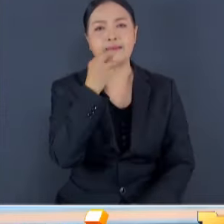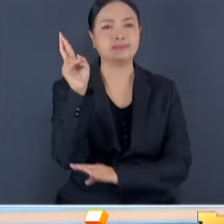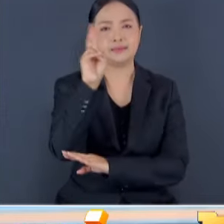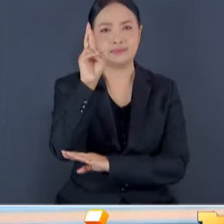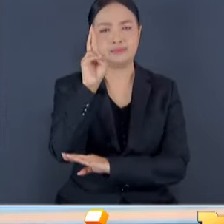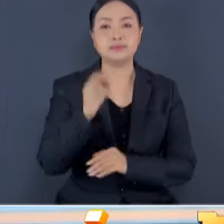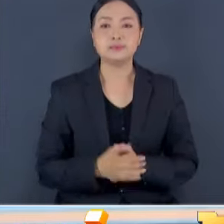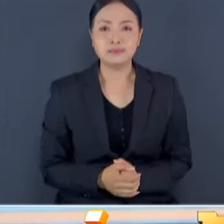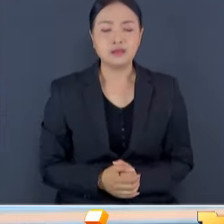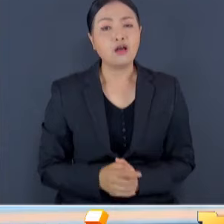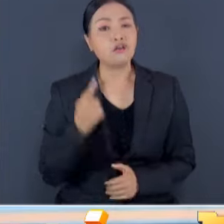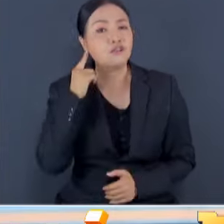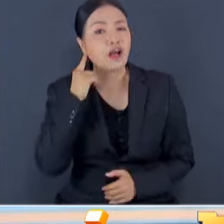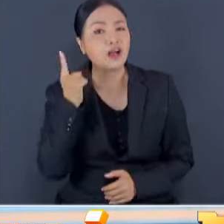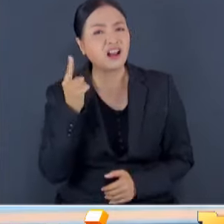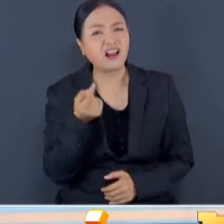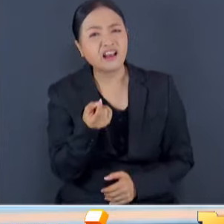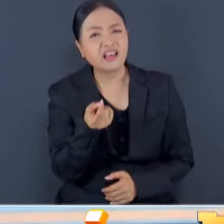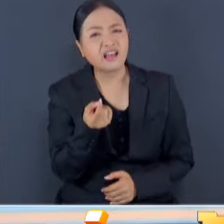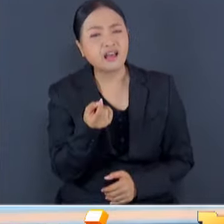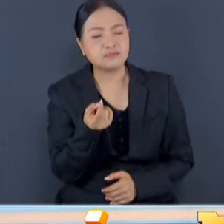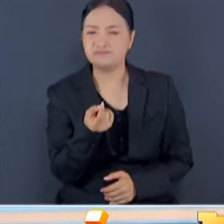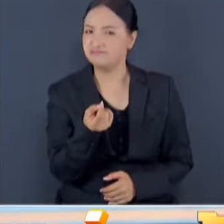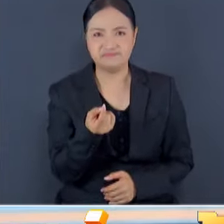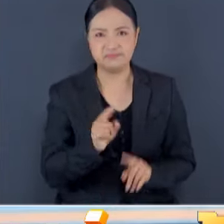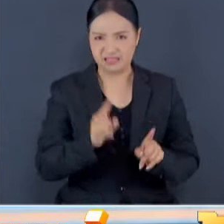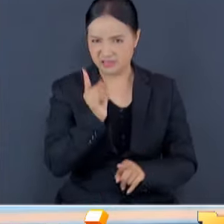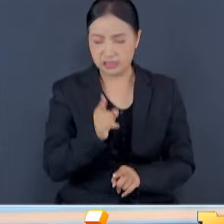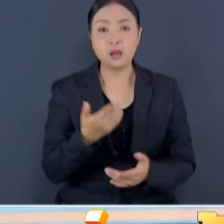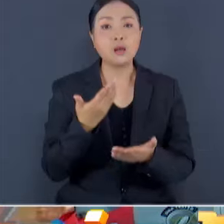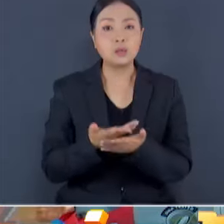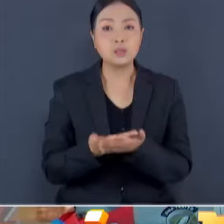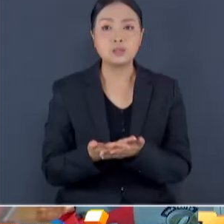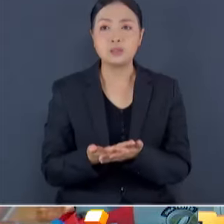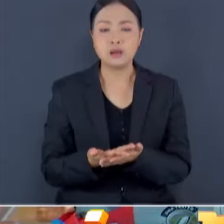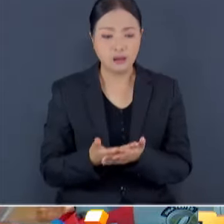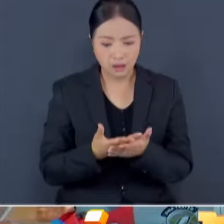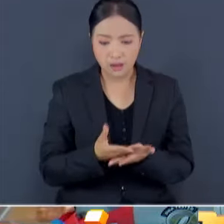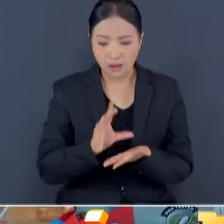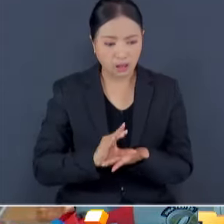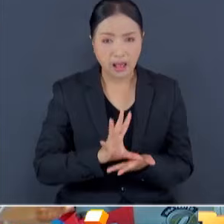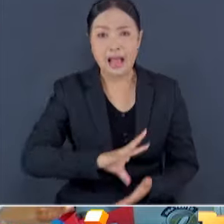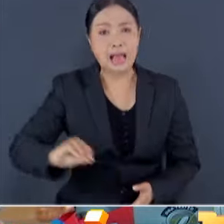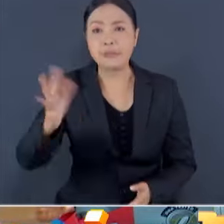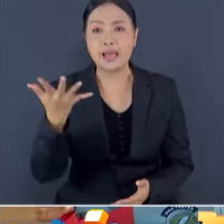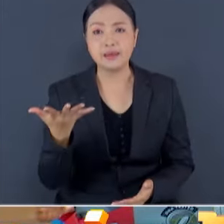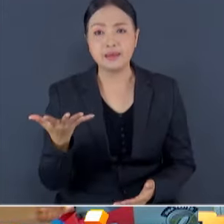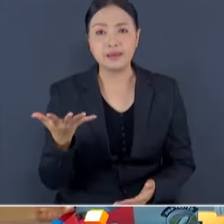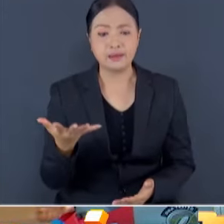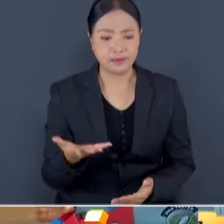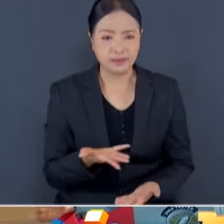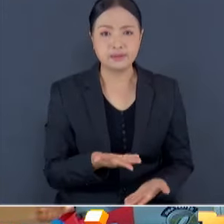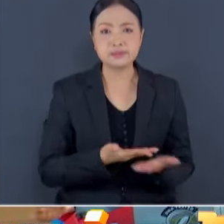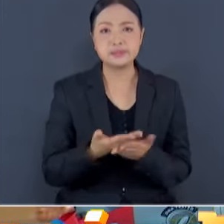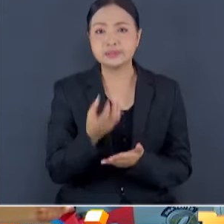วันอฟังดูเหมือนมันเป็นเรื่องเล็กๆน้อยๆแต่คุณผู้ชมฮะการที่เงินน่ะมันไม่รู้หายไปไหนมันถูกทอนมันถูกเซาะมันถูก